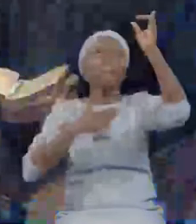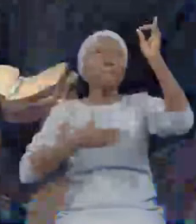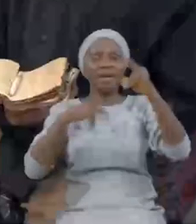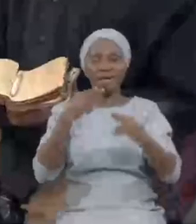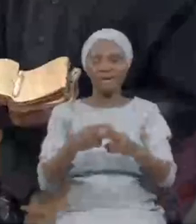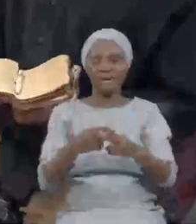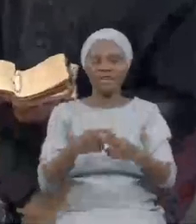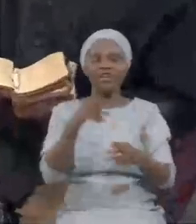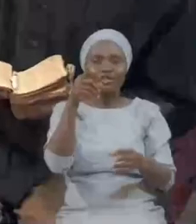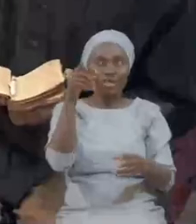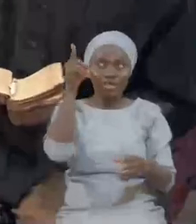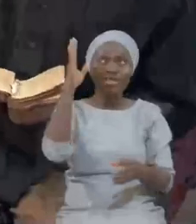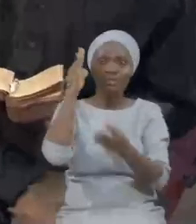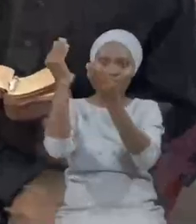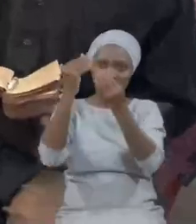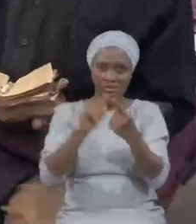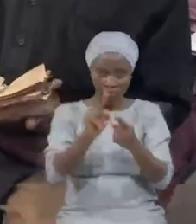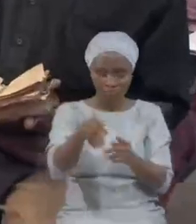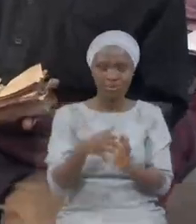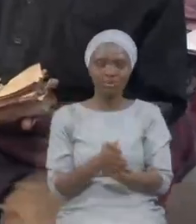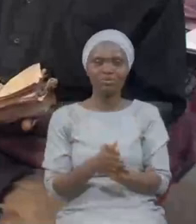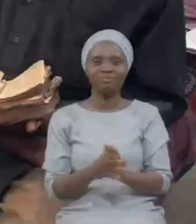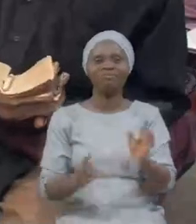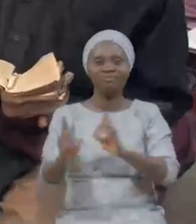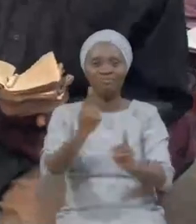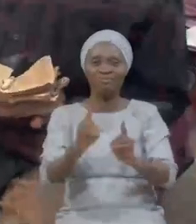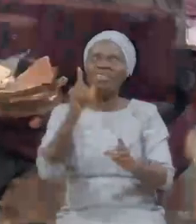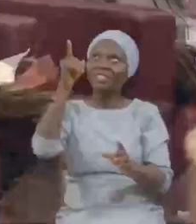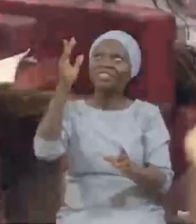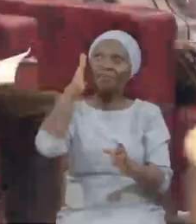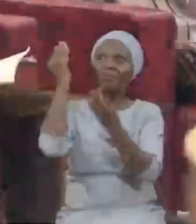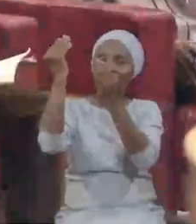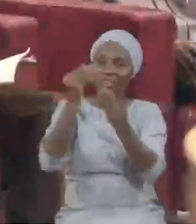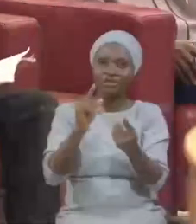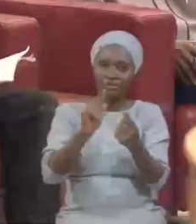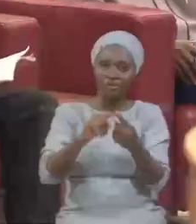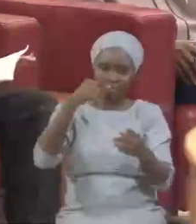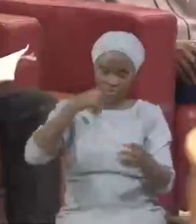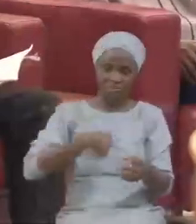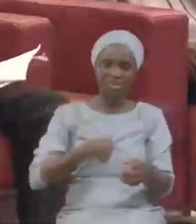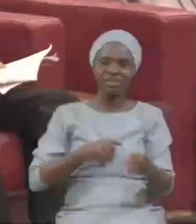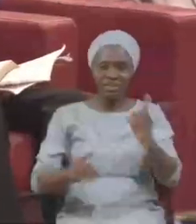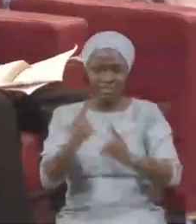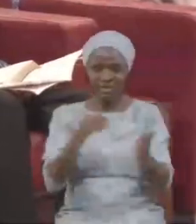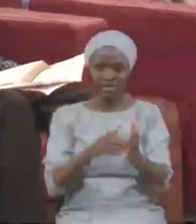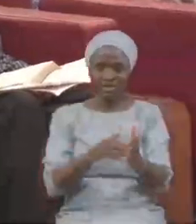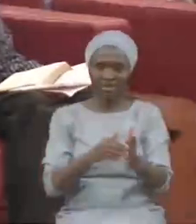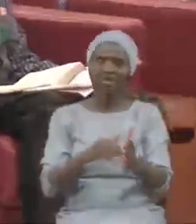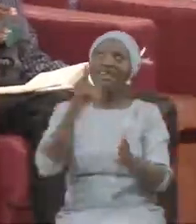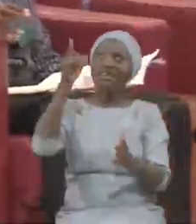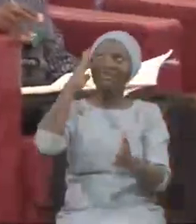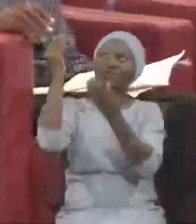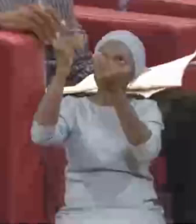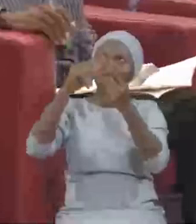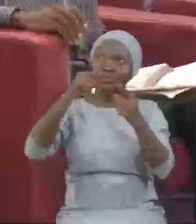complétez cela, il vous le donnera en mon nom. Complétez la phrase vous-même, il vous le donnera en mon nom. Dites-le avec